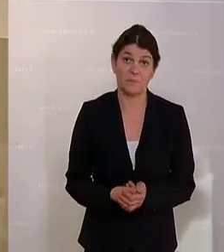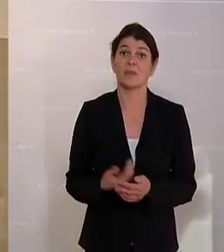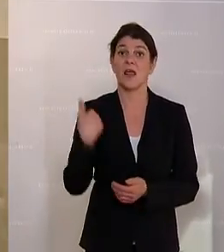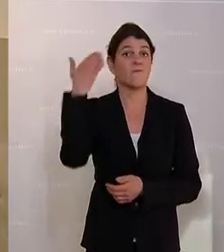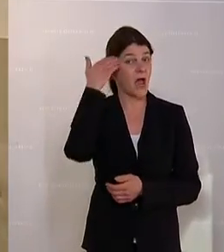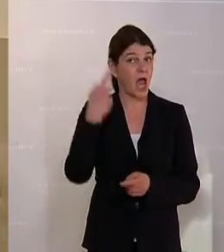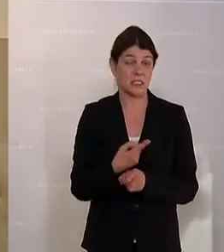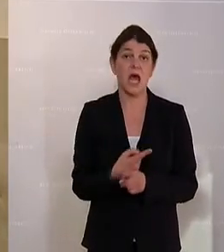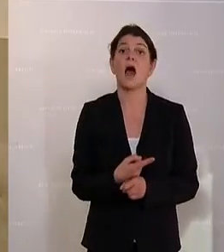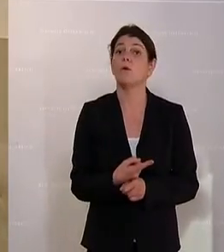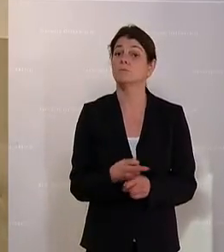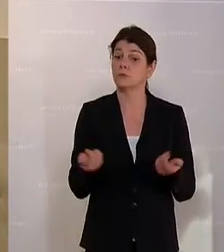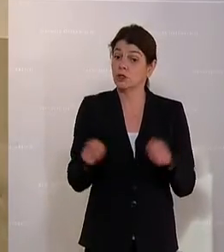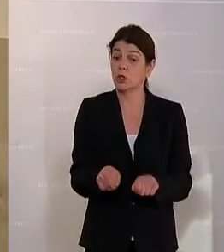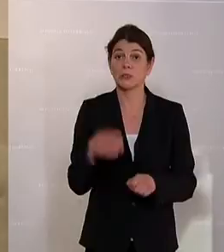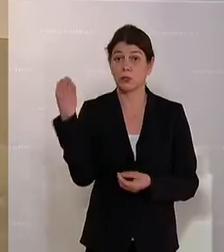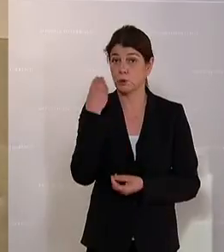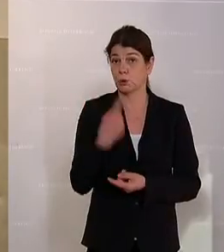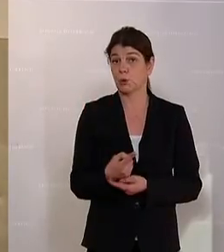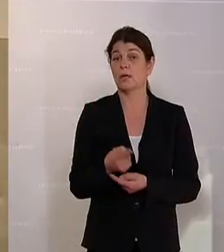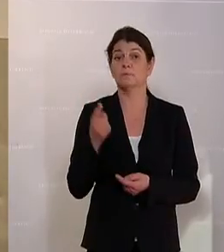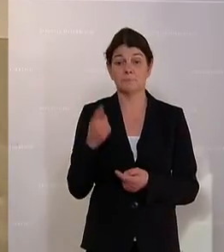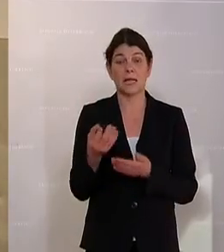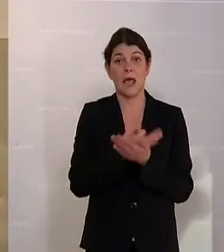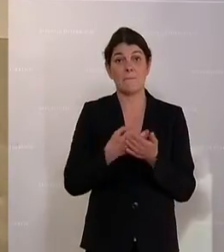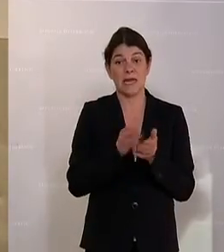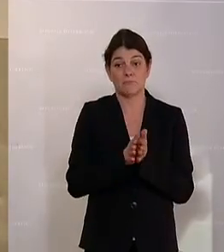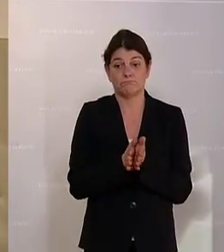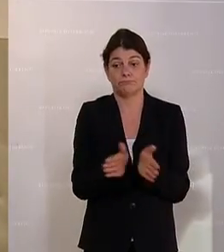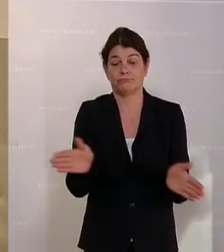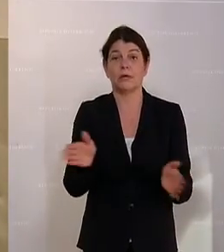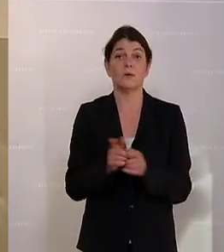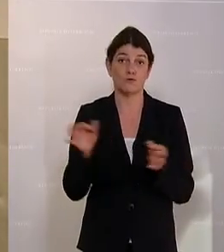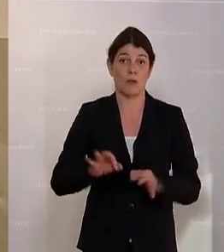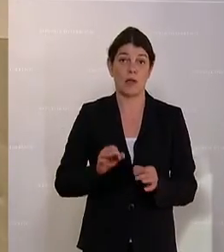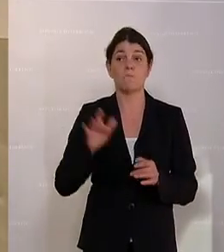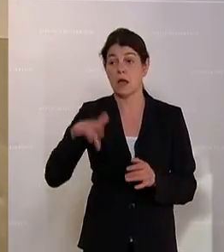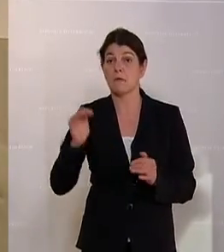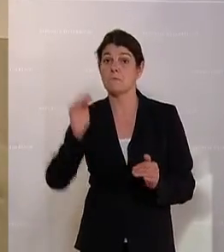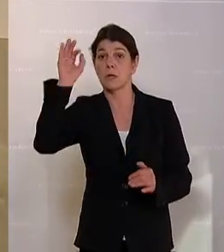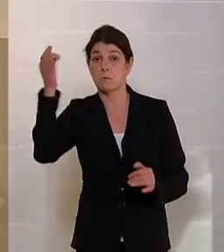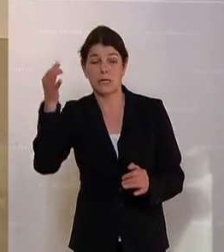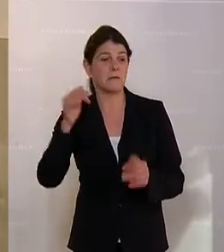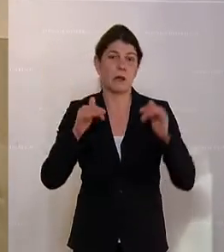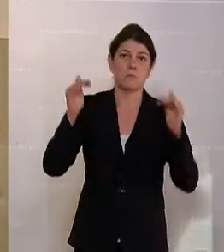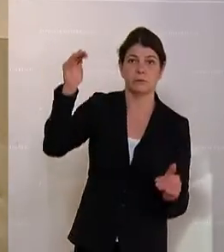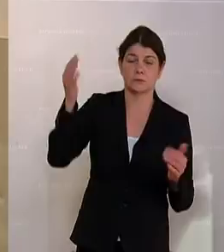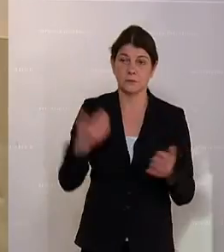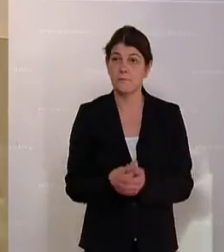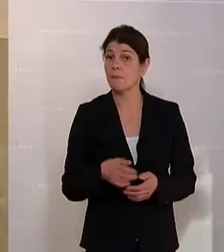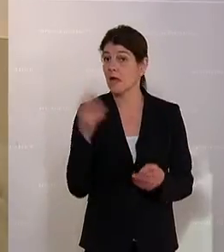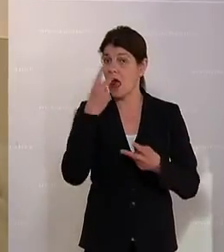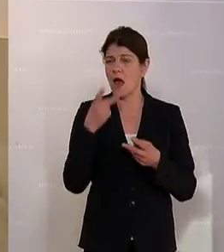weiß auch, dass eine geschlossene Schule die Bildungsschere vergrößern würde. Natürlich funktioniert